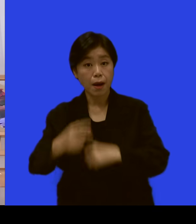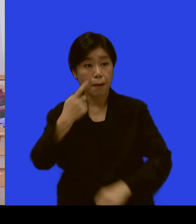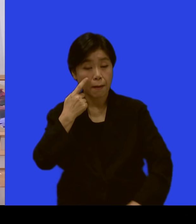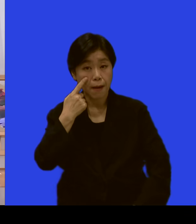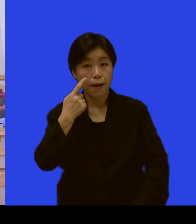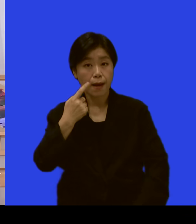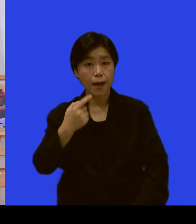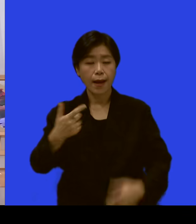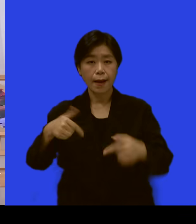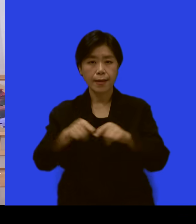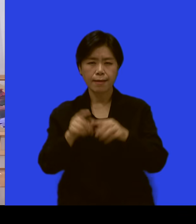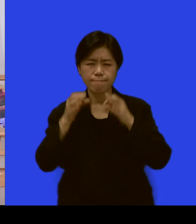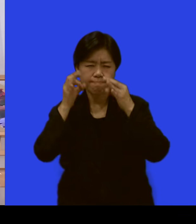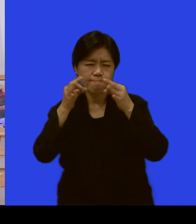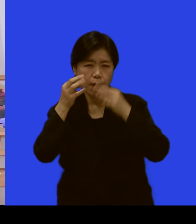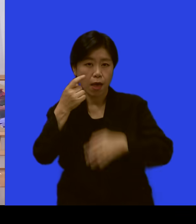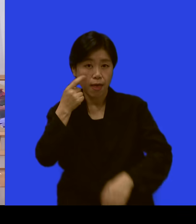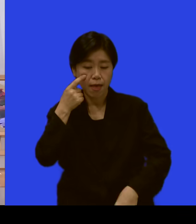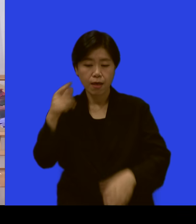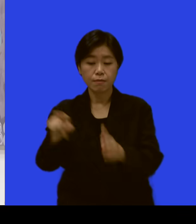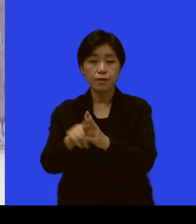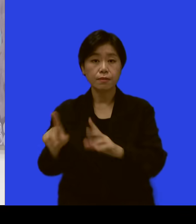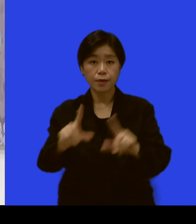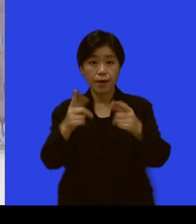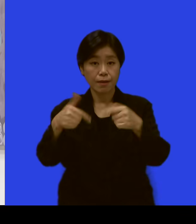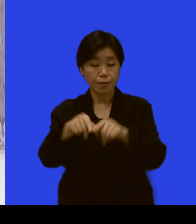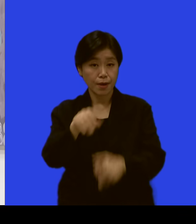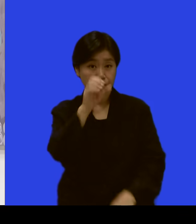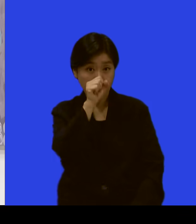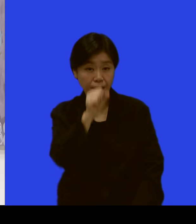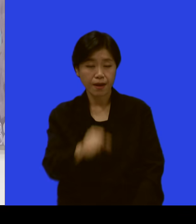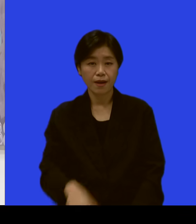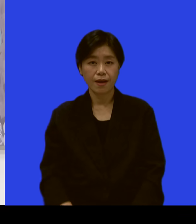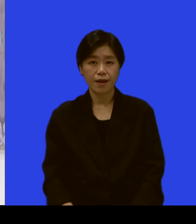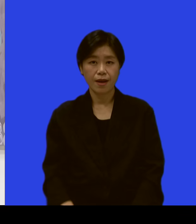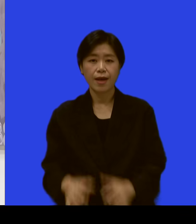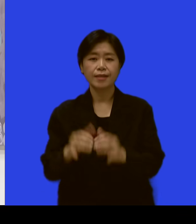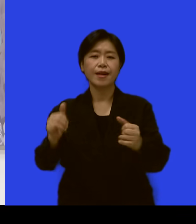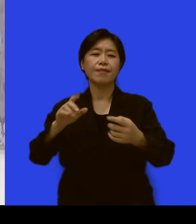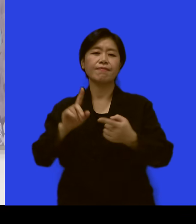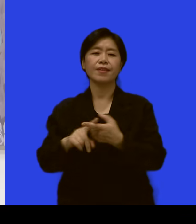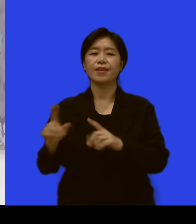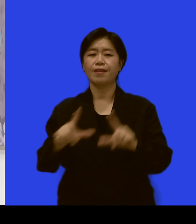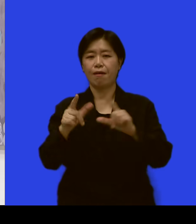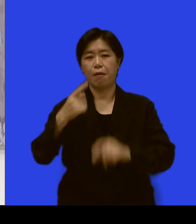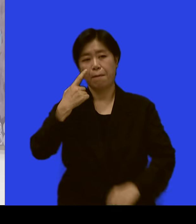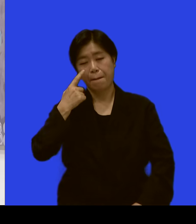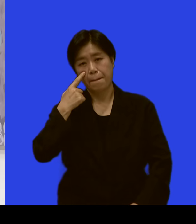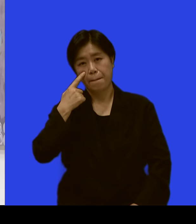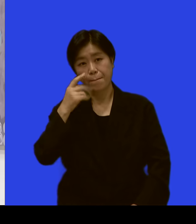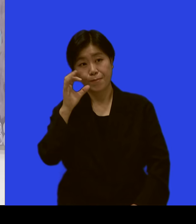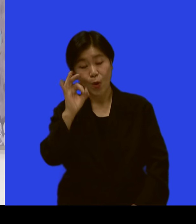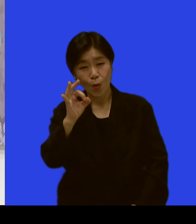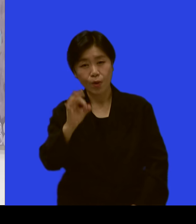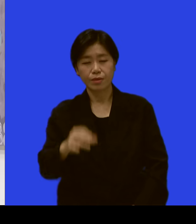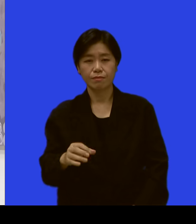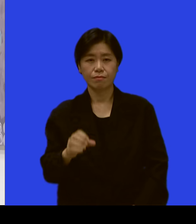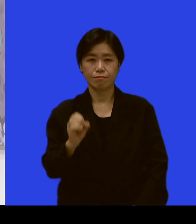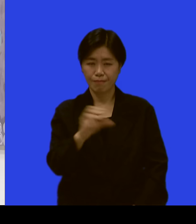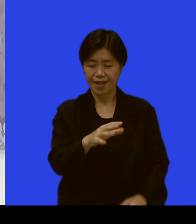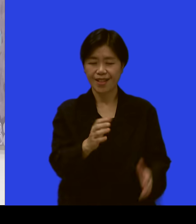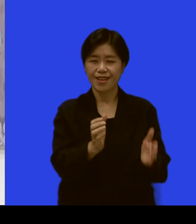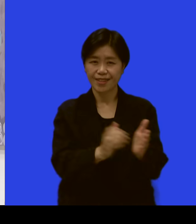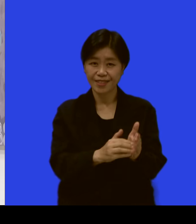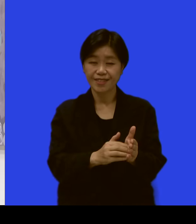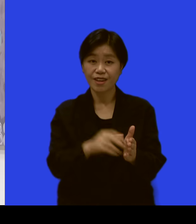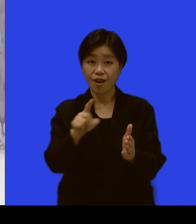예. 같이 신앙생활도 좀 하고 네. 이제 우리 인간답게 한번 살아보자. 네. 이렇게 해서 시작하게 된 게 지금의